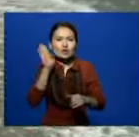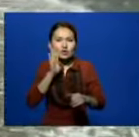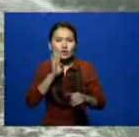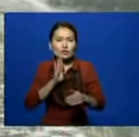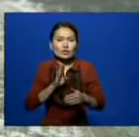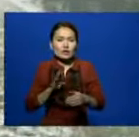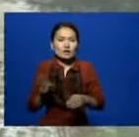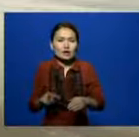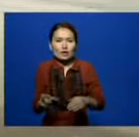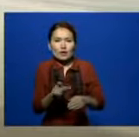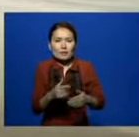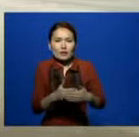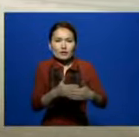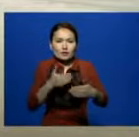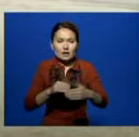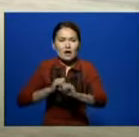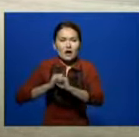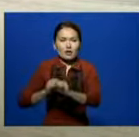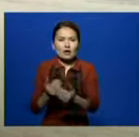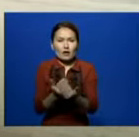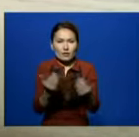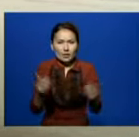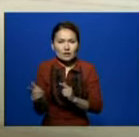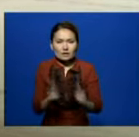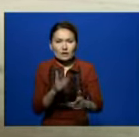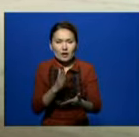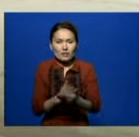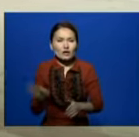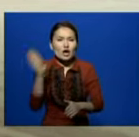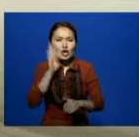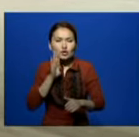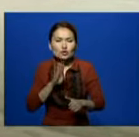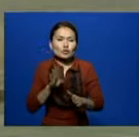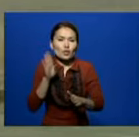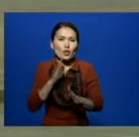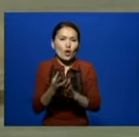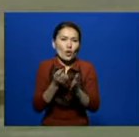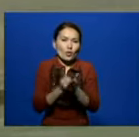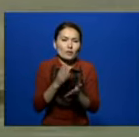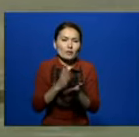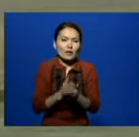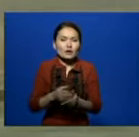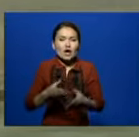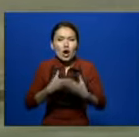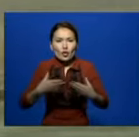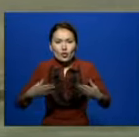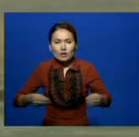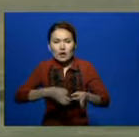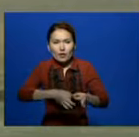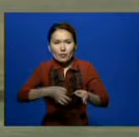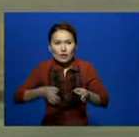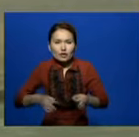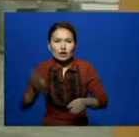келіп жатқан судың жартысына жуығын қабылдап алуда. Қазір мұнда біраз су қоры бар және көктемде облыстың елді мекендерінде сел болмау